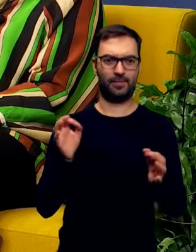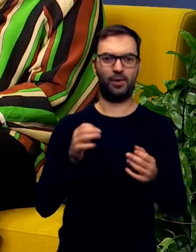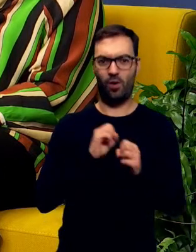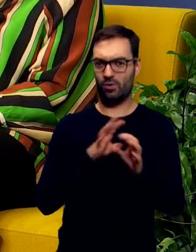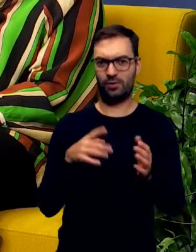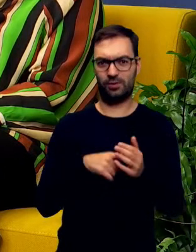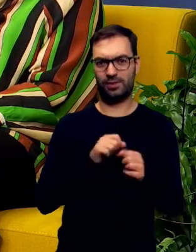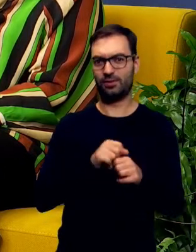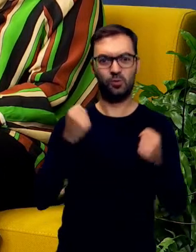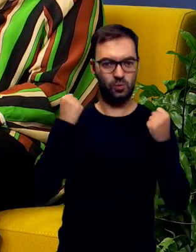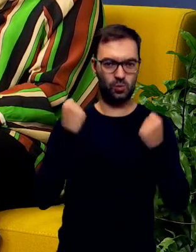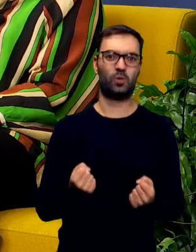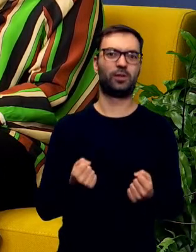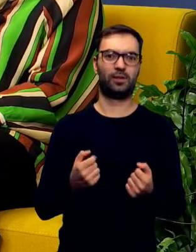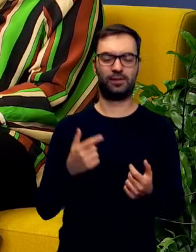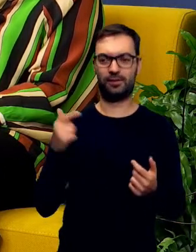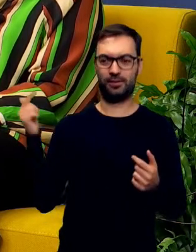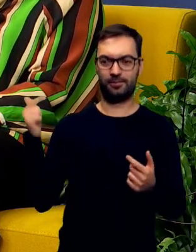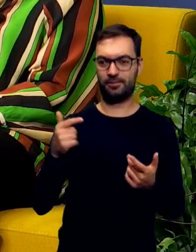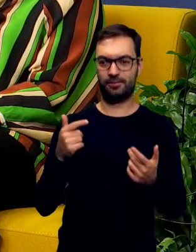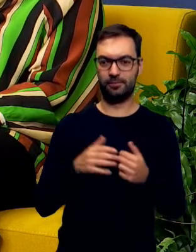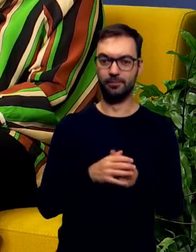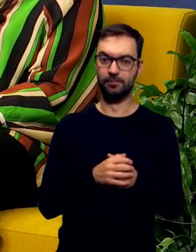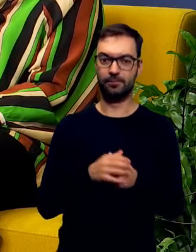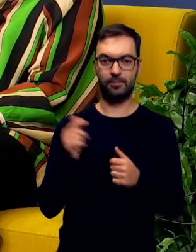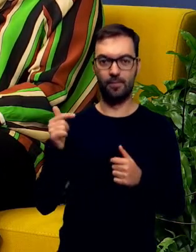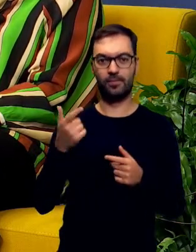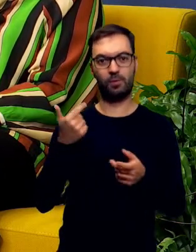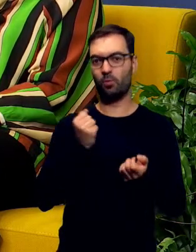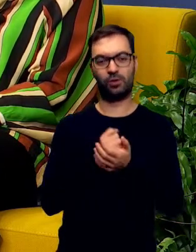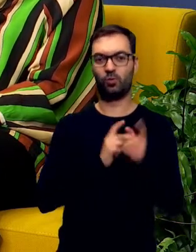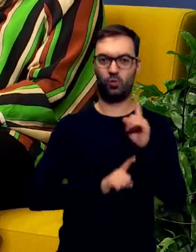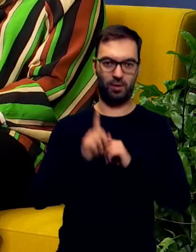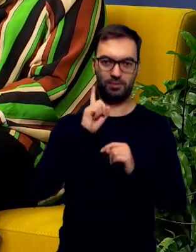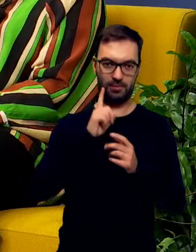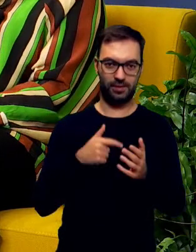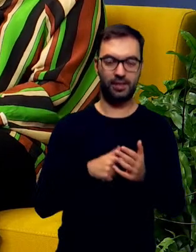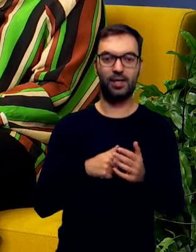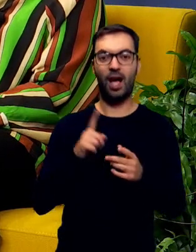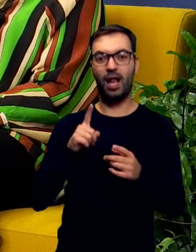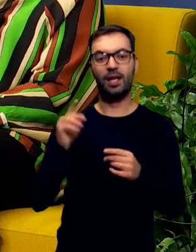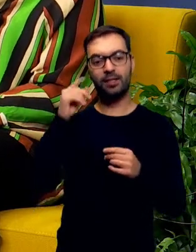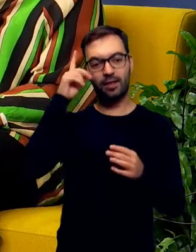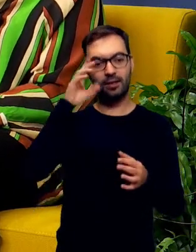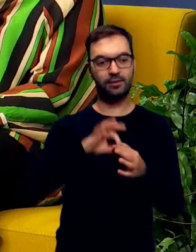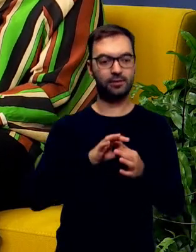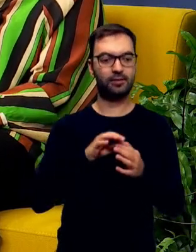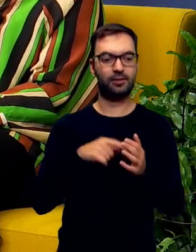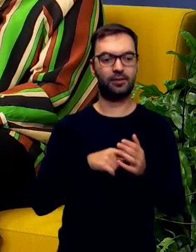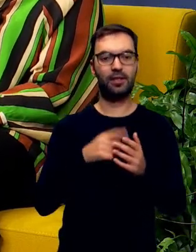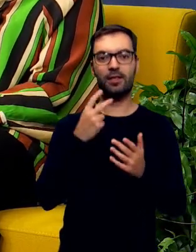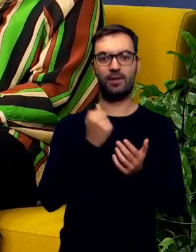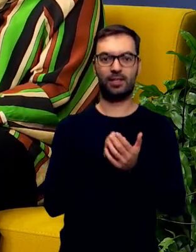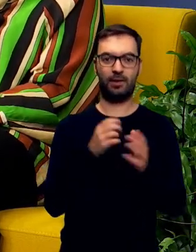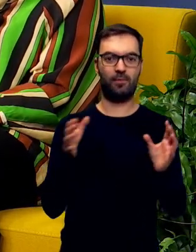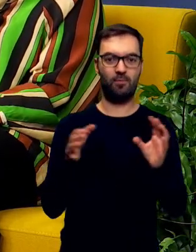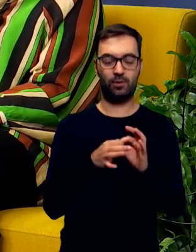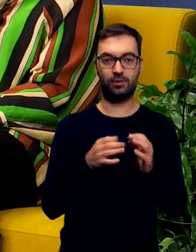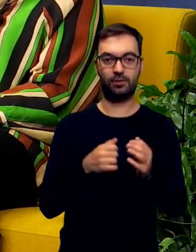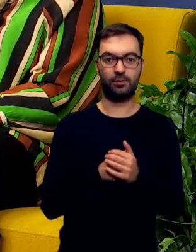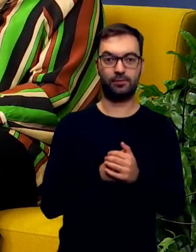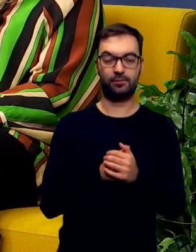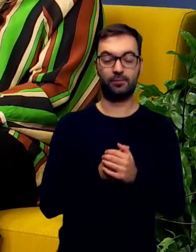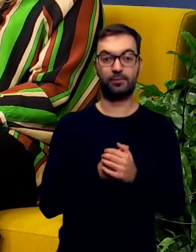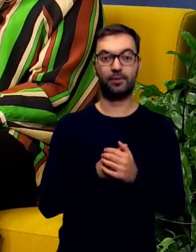oczywiście, że trudne, to nie trzeba tego jakoś tłumaczyć specjalnie. Przy czym wracając jeszcze i łącząc dwie kwestie, te, o